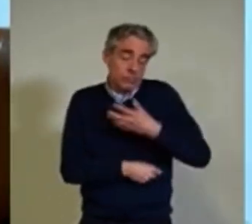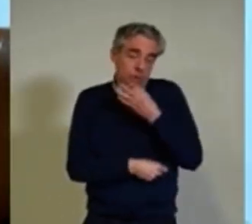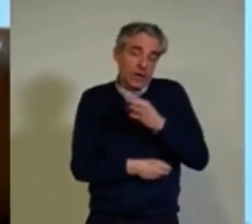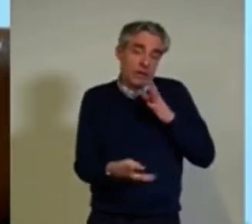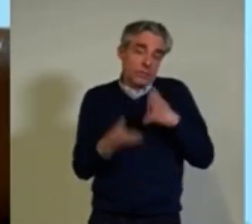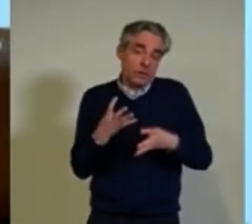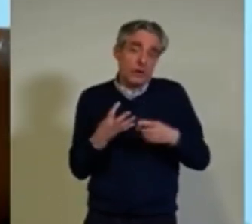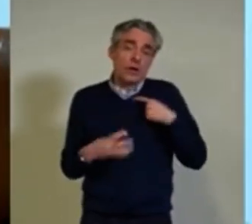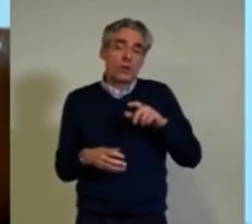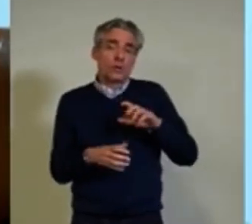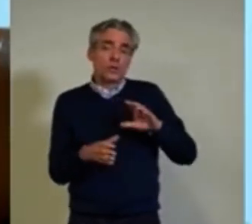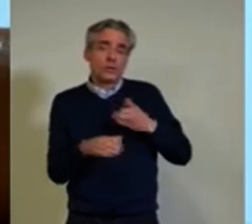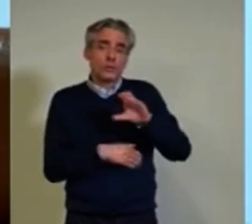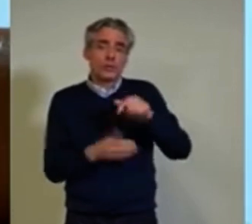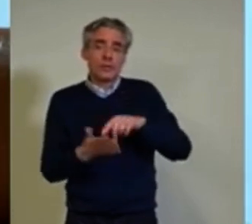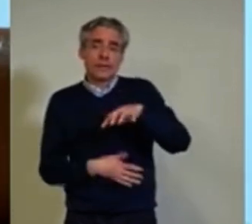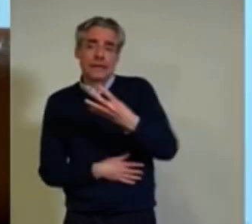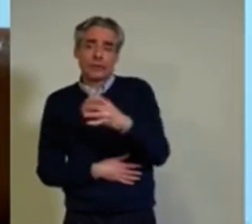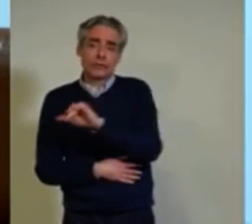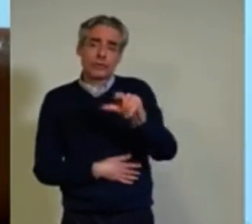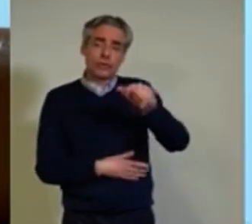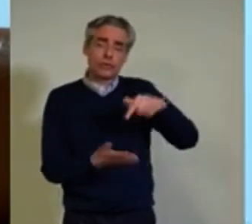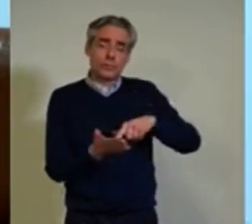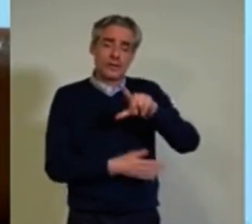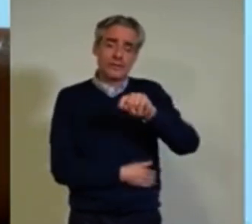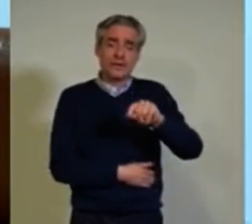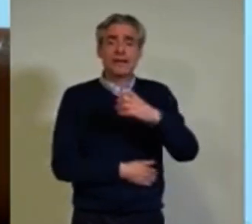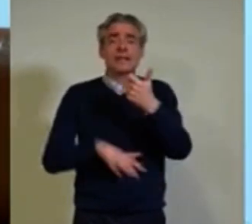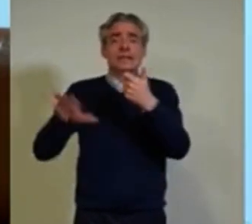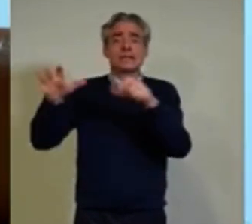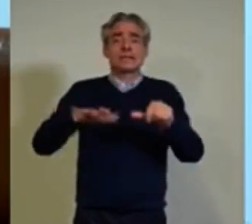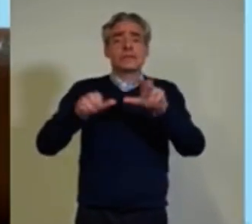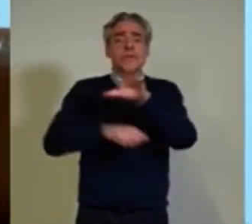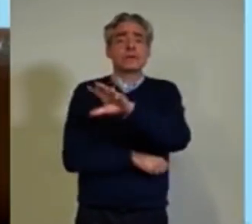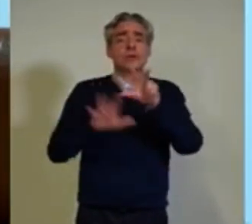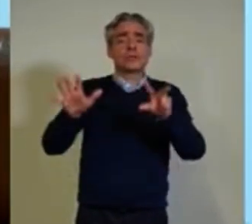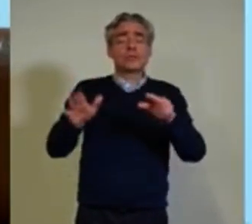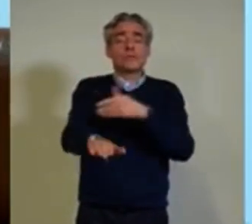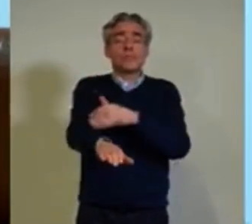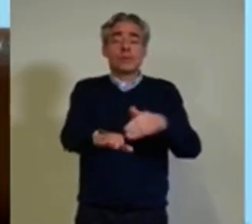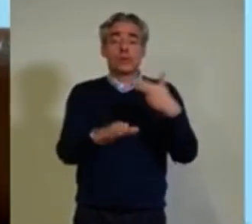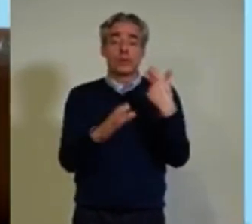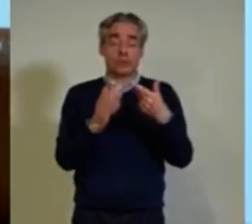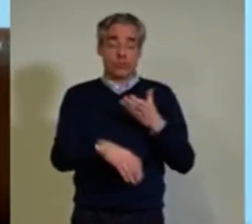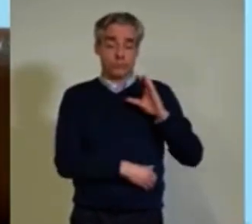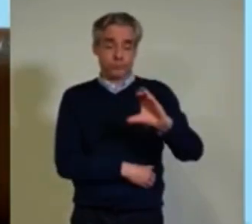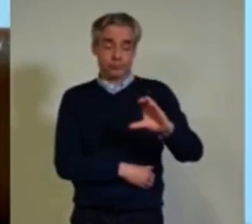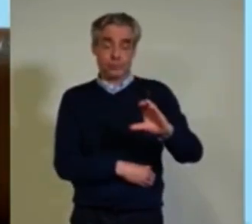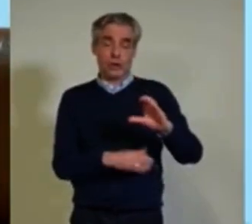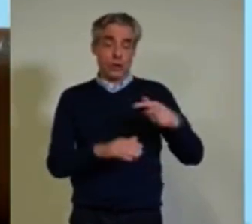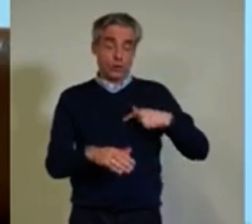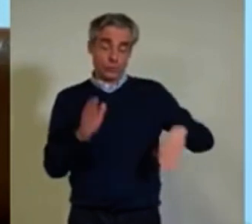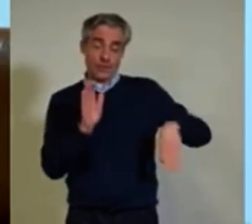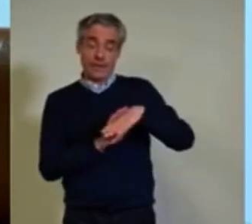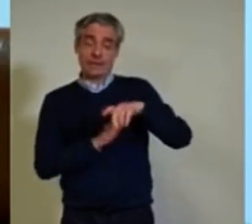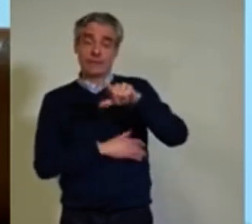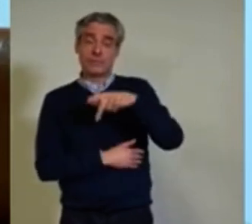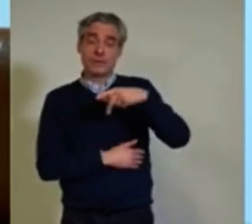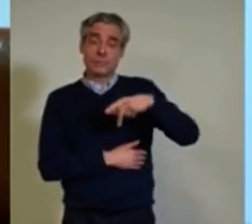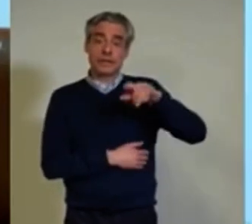entre 2014 et 2020 environ 658 millions d'euros. En partant, nous avions un PPI 2020-2023 de